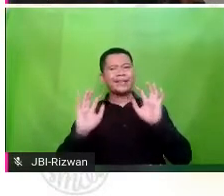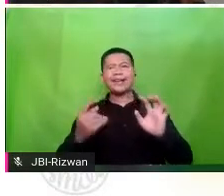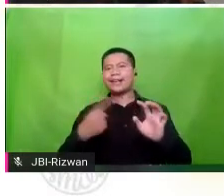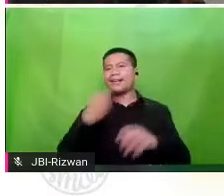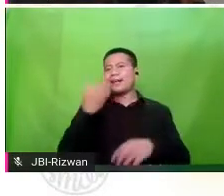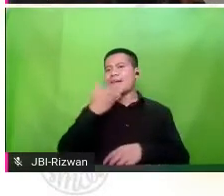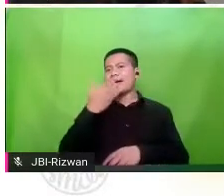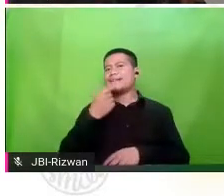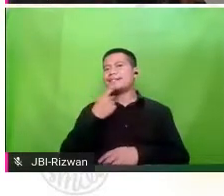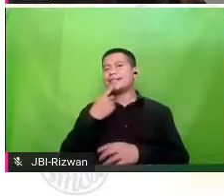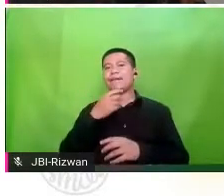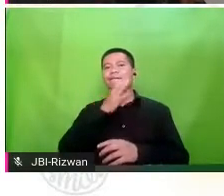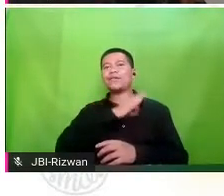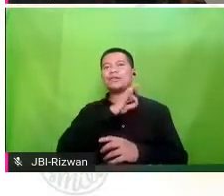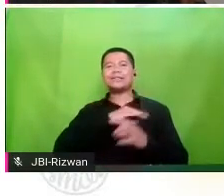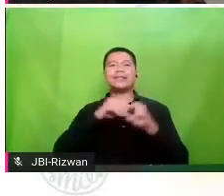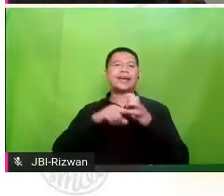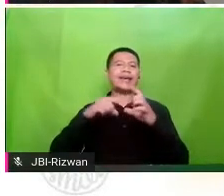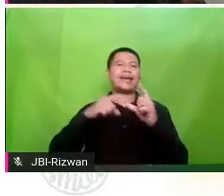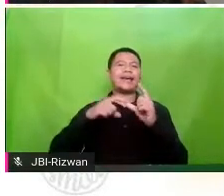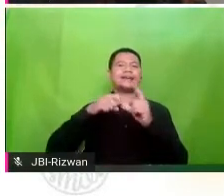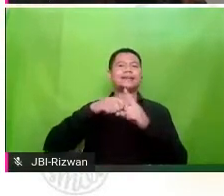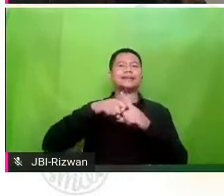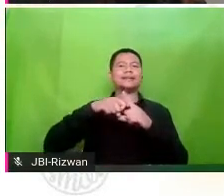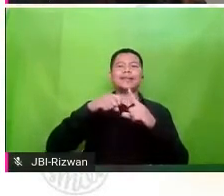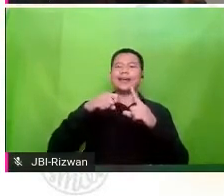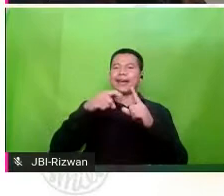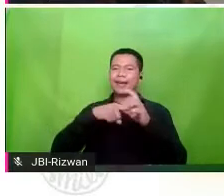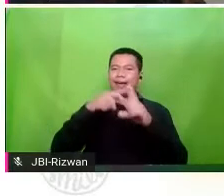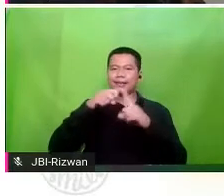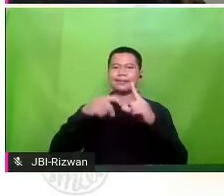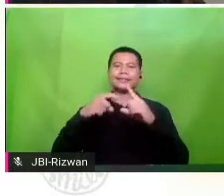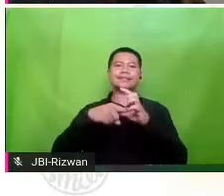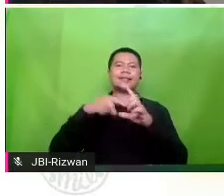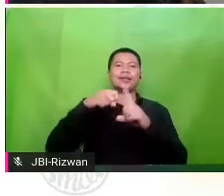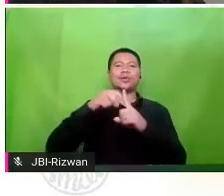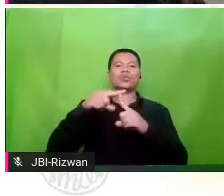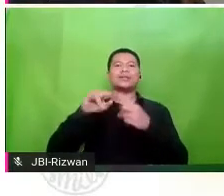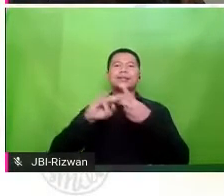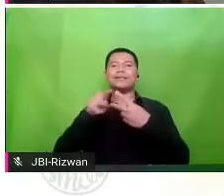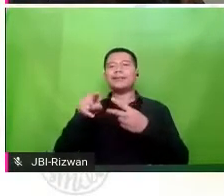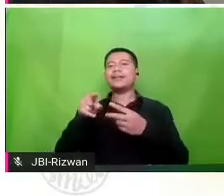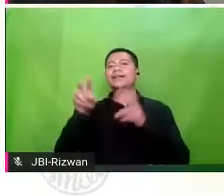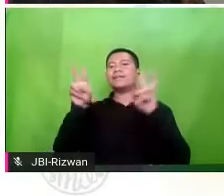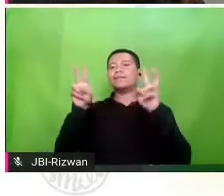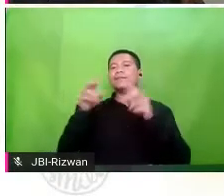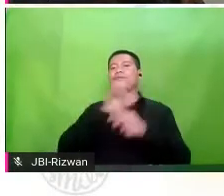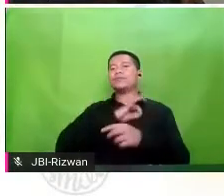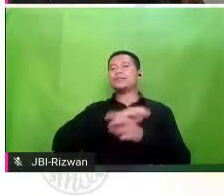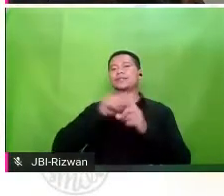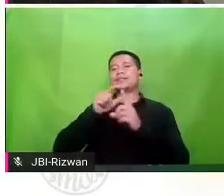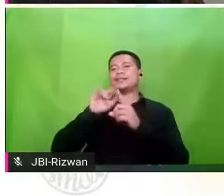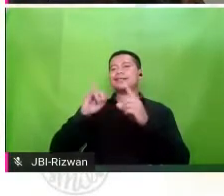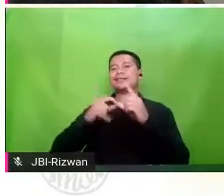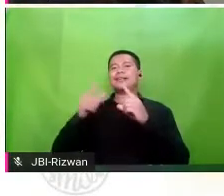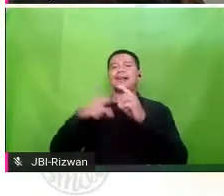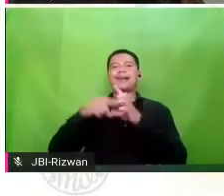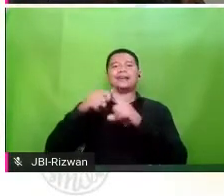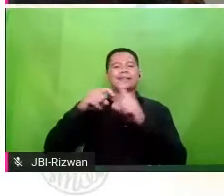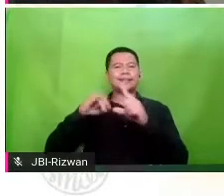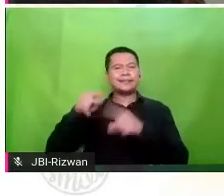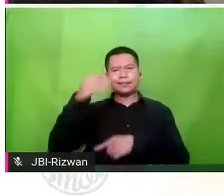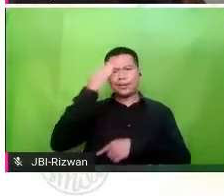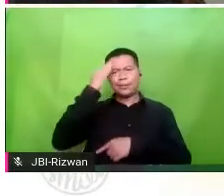fungsi eksekutifnya adalah kasus disleksi. Kita tahu pada kasus disleksi, IQ anaknya